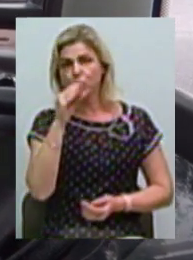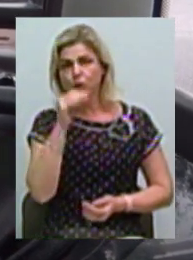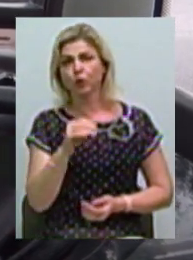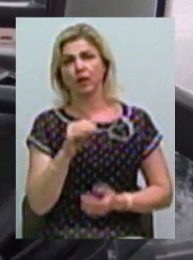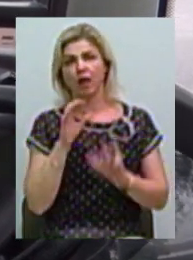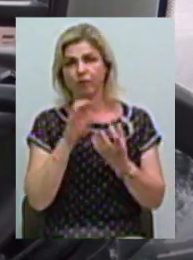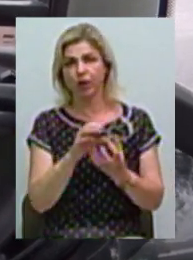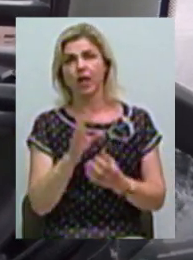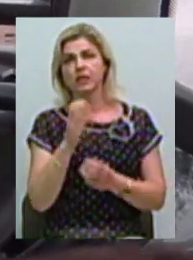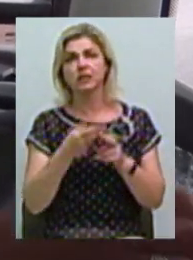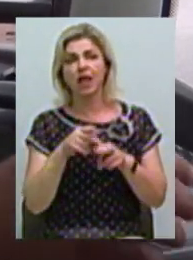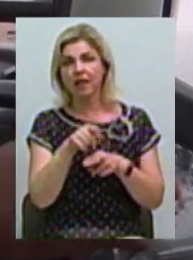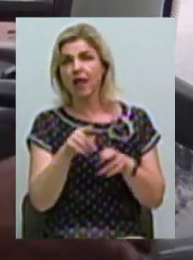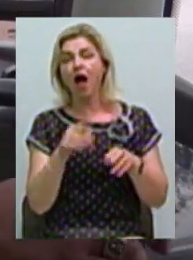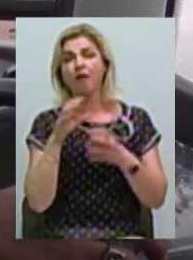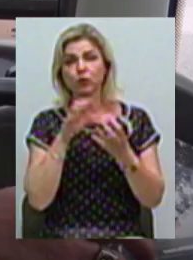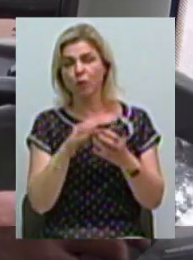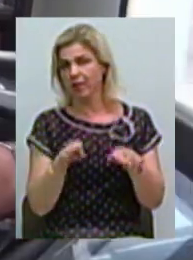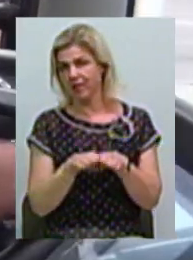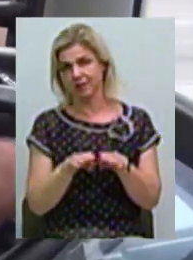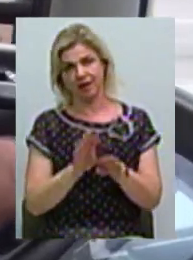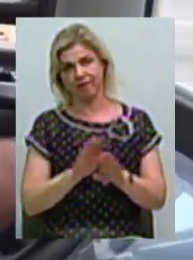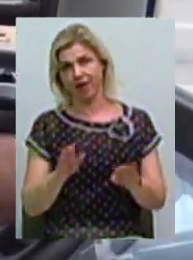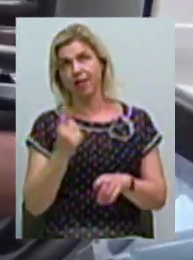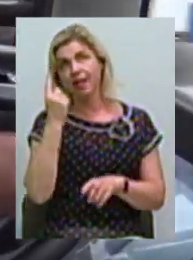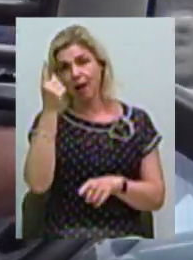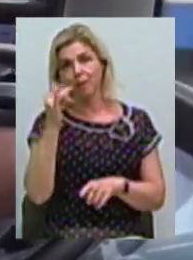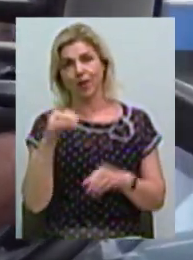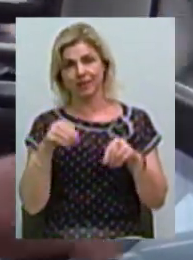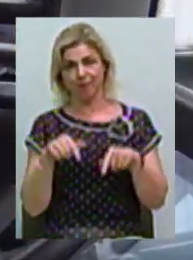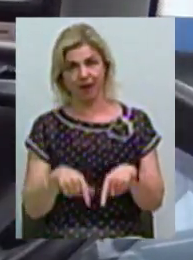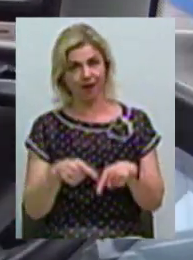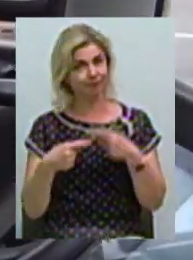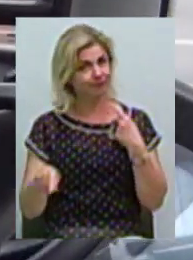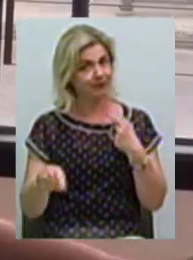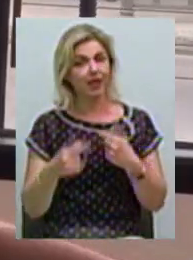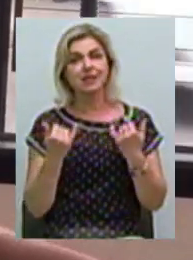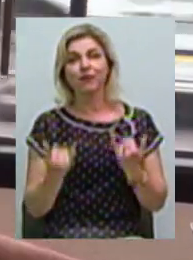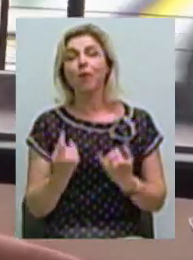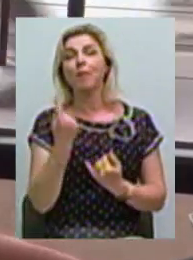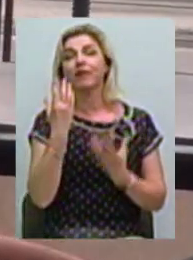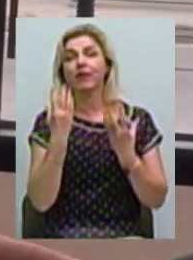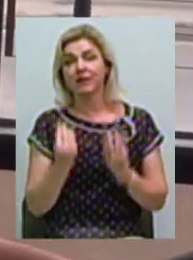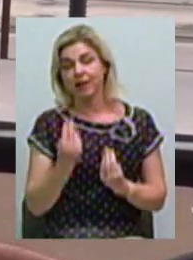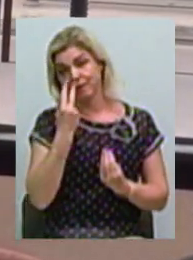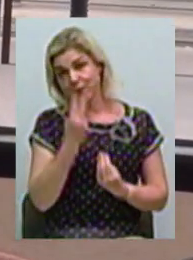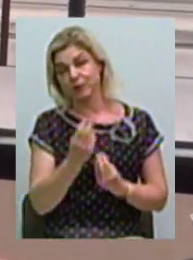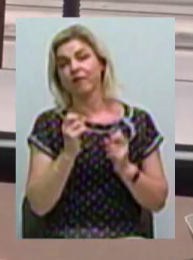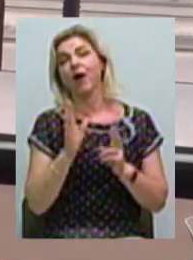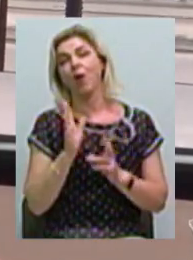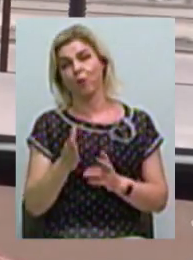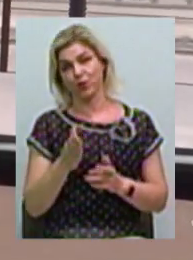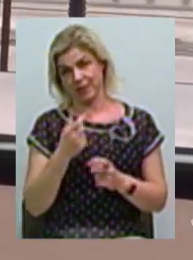Ті маршрутки, звичайно, з цим автобусом не порівняти. Це небо і земля. Сьогодні перший день. Подивимося, як він далі буде себе